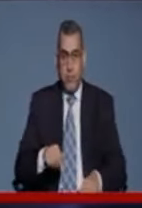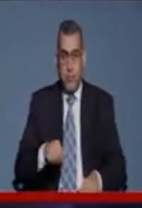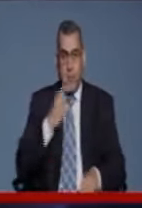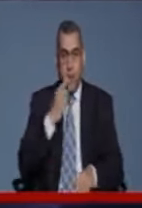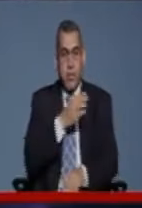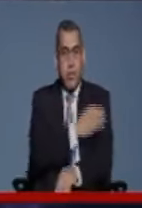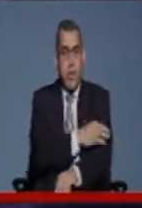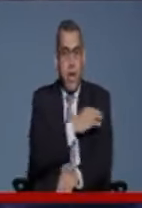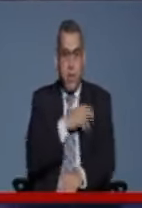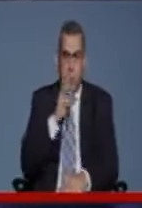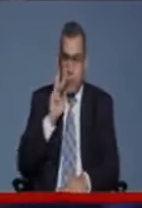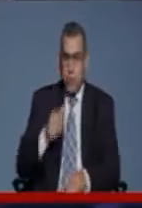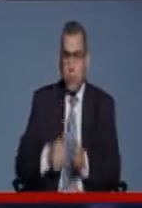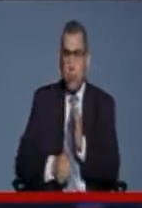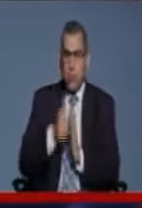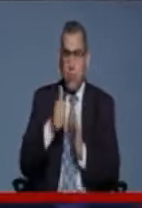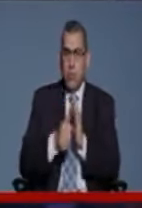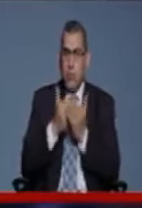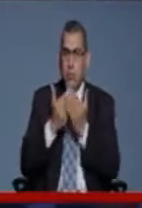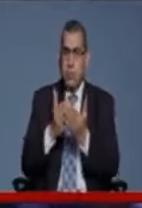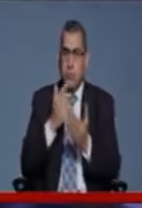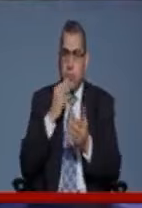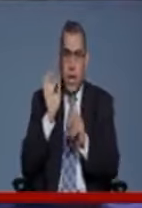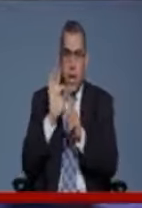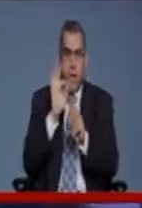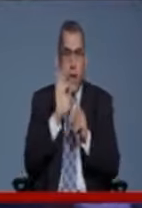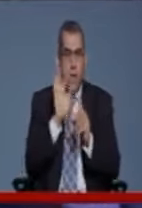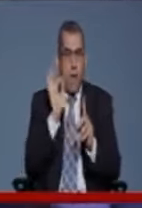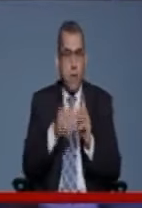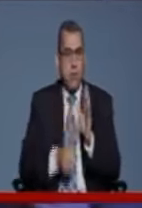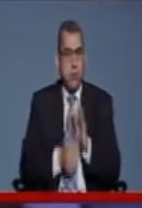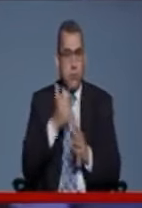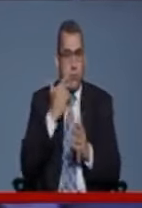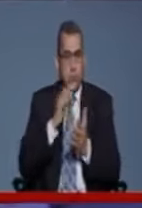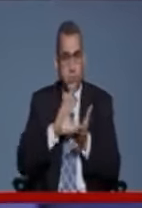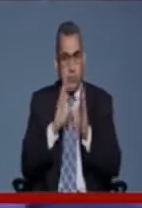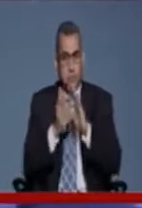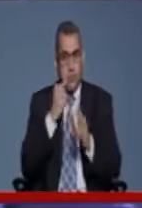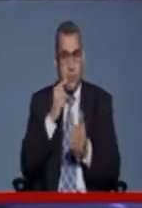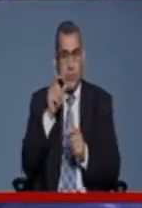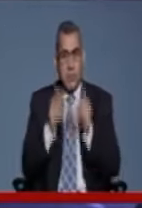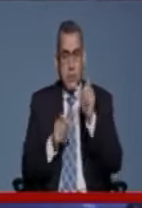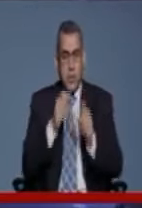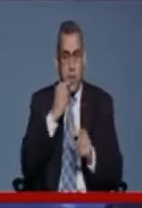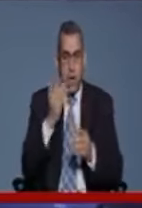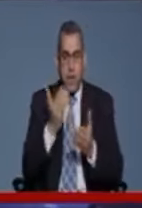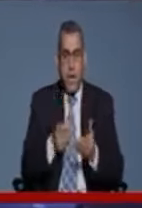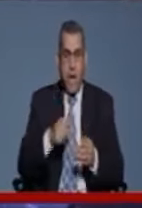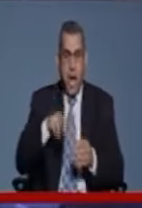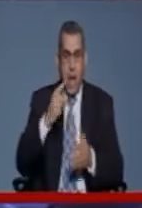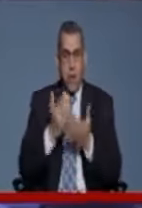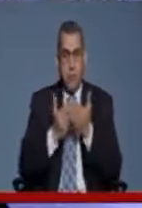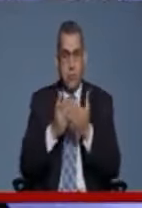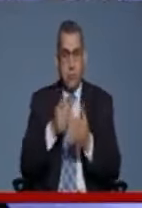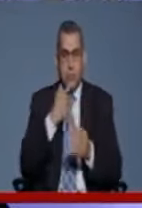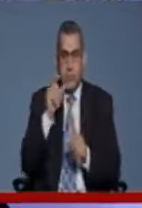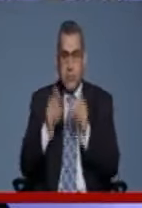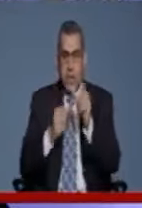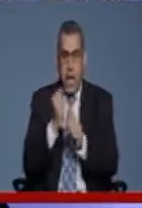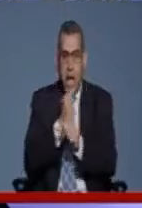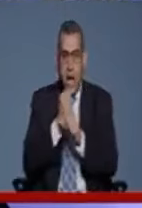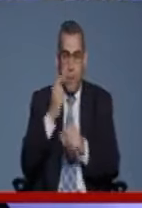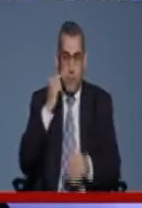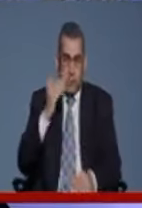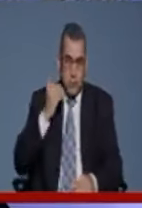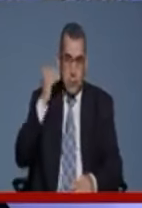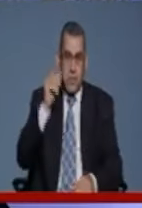نجاحاً متميزاً في تحقيق مستهدفاتها في تقويم سلوك النزلاء وتنمية مهاراتهم المهنية